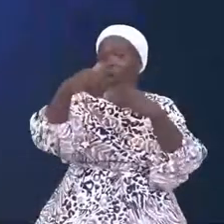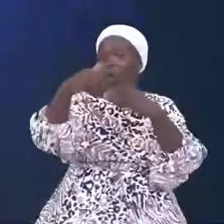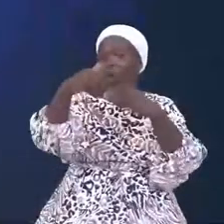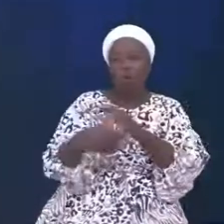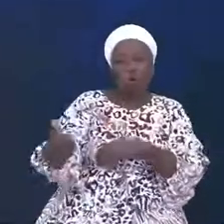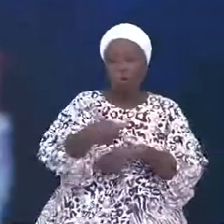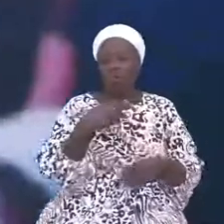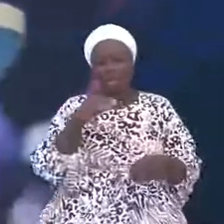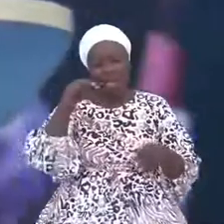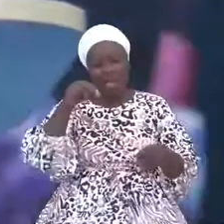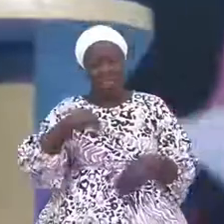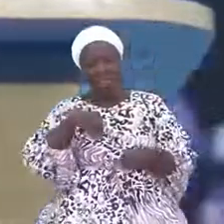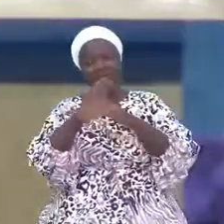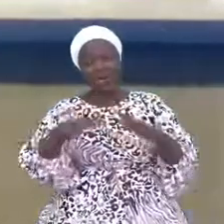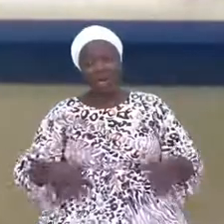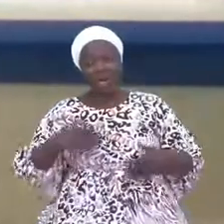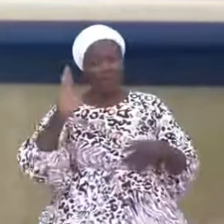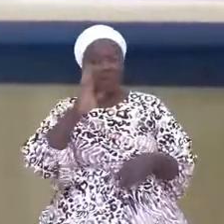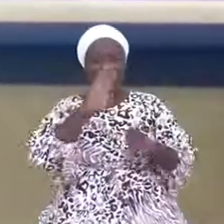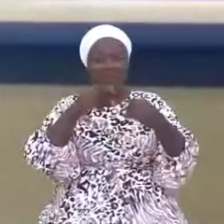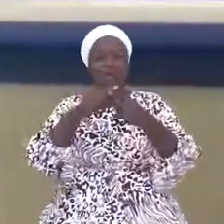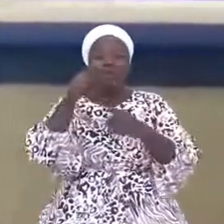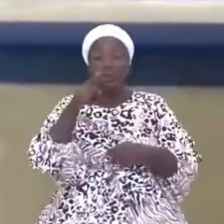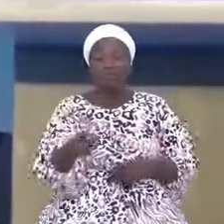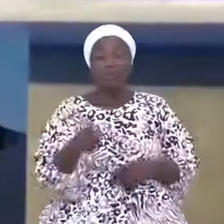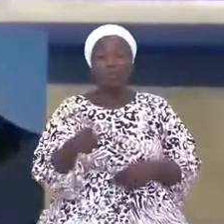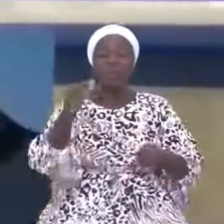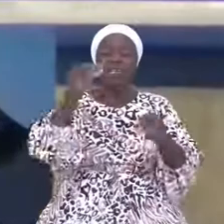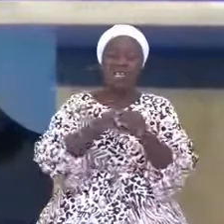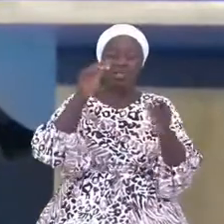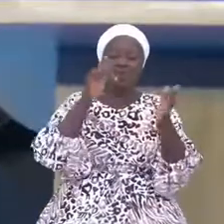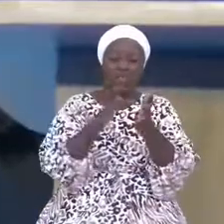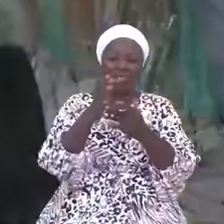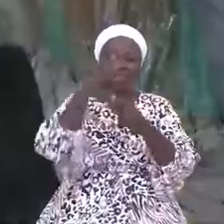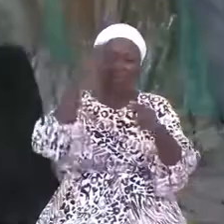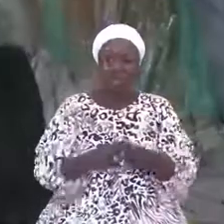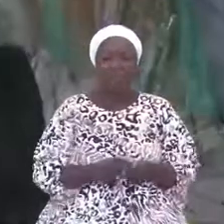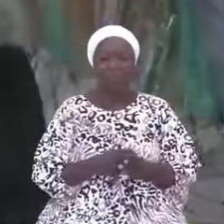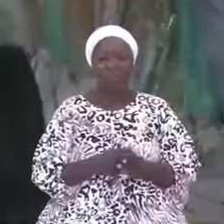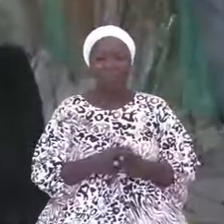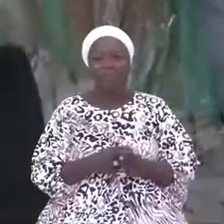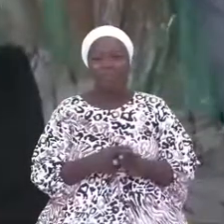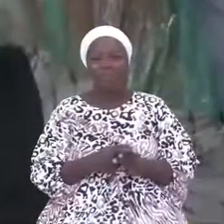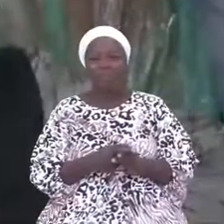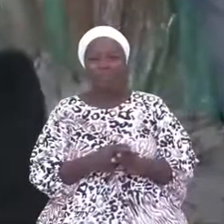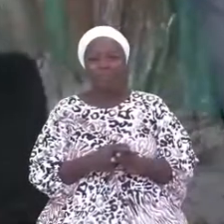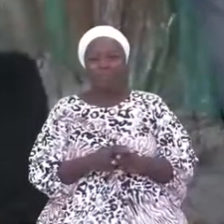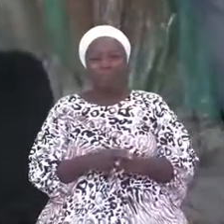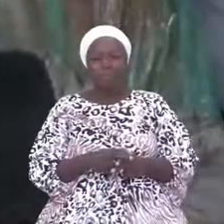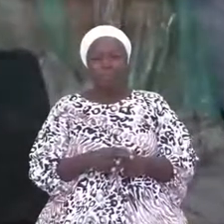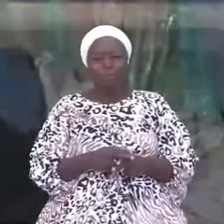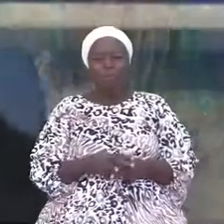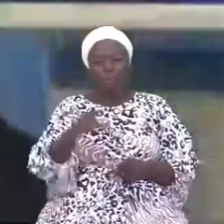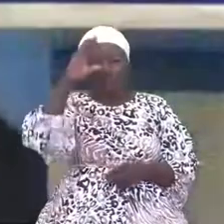comme tu le suis, tous les autres besoins de ta vie, il te les va tous